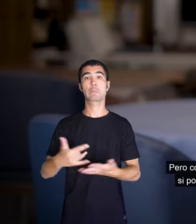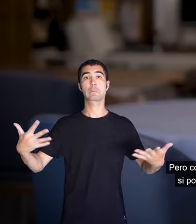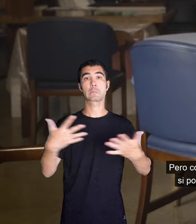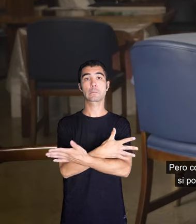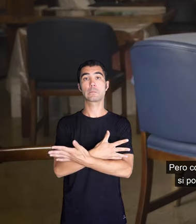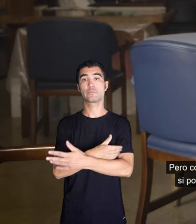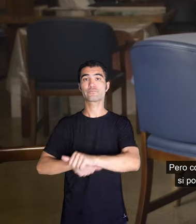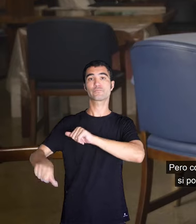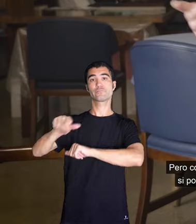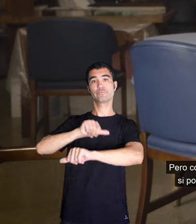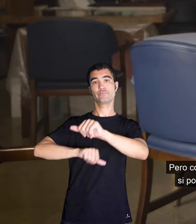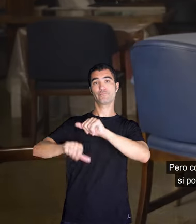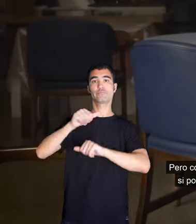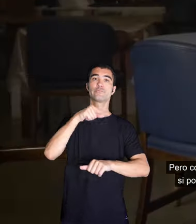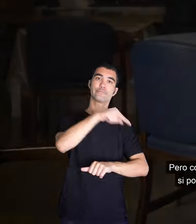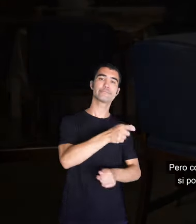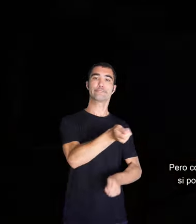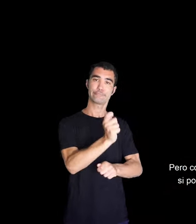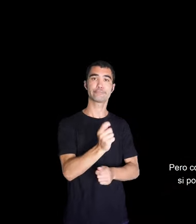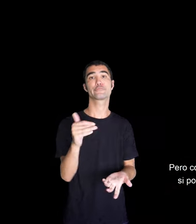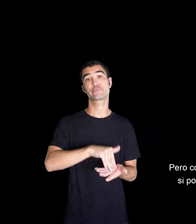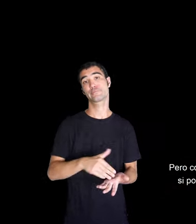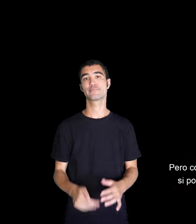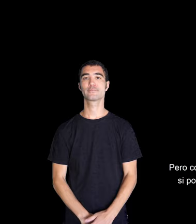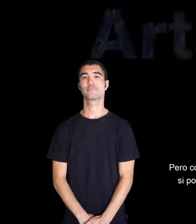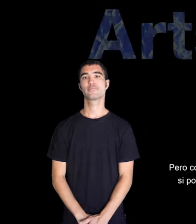venir. Va tornar a venir i se posa a pescar.